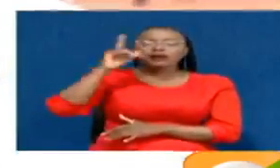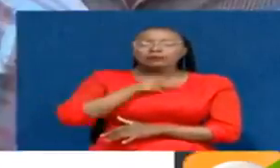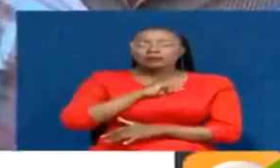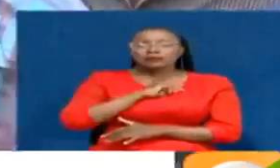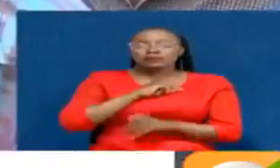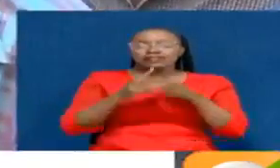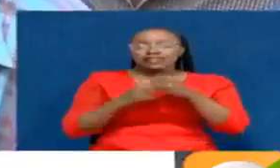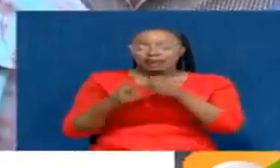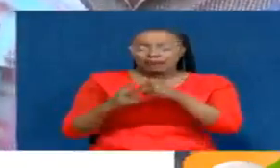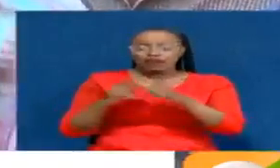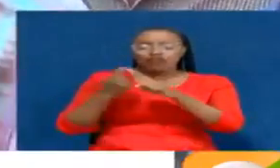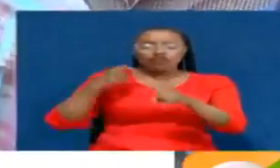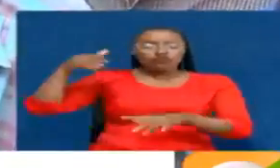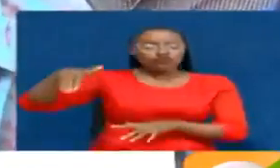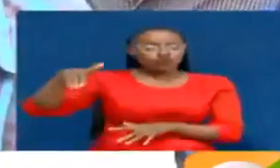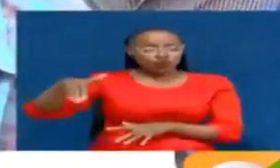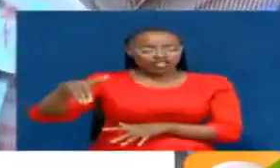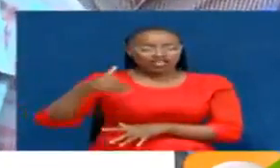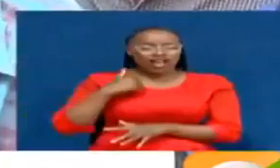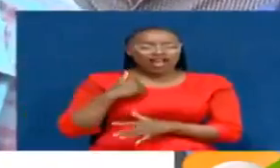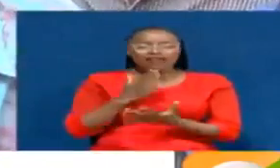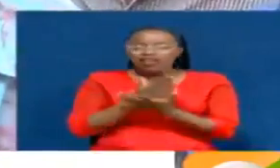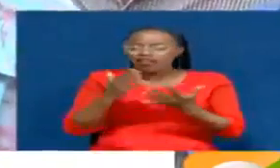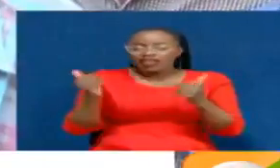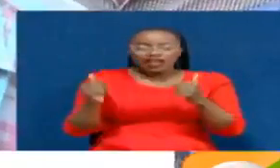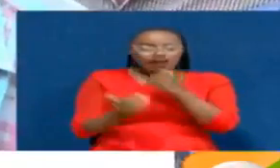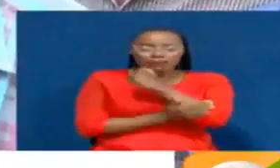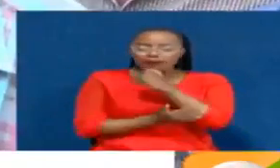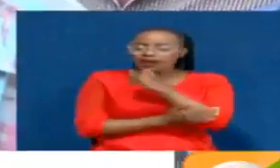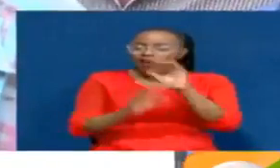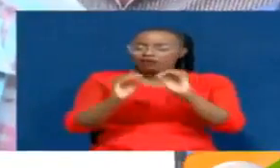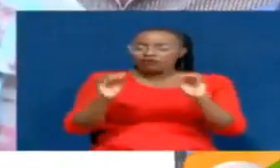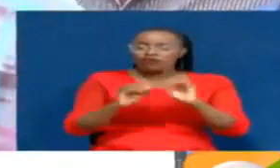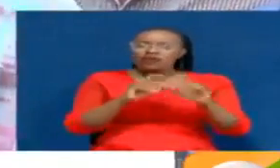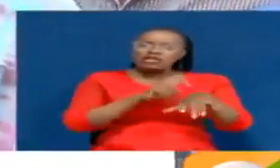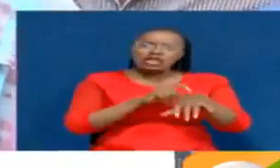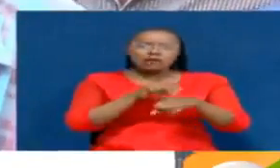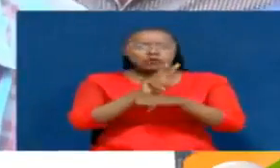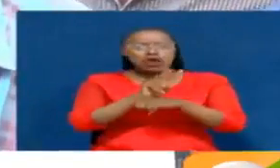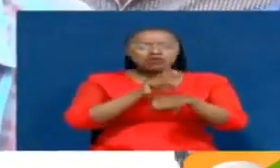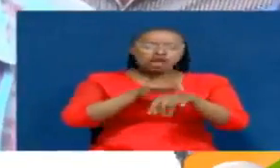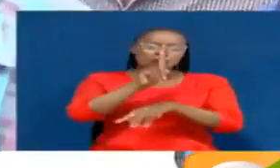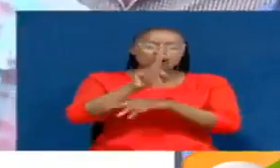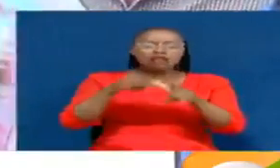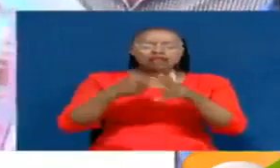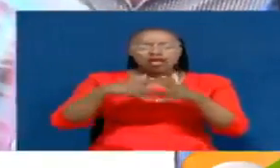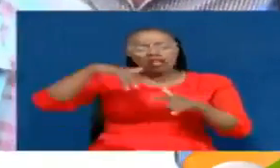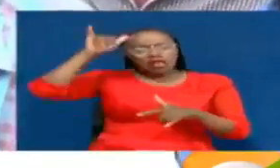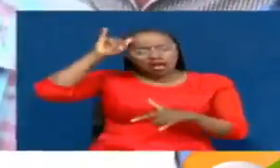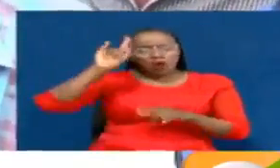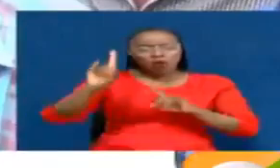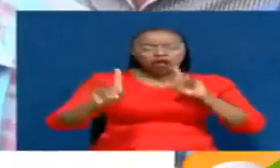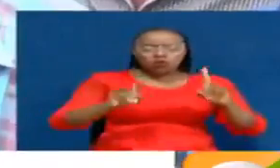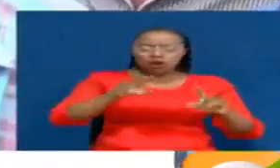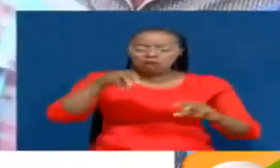sawa. Tangu asubuhi hakuna kitu mbaya imetokea. Saa 6 saa 7 ndio ng'ombe inaanza kufa moja